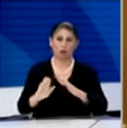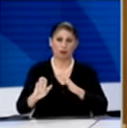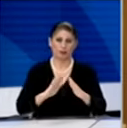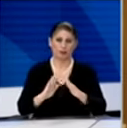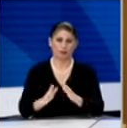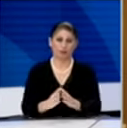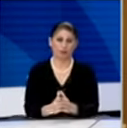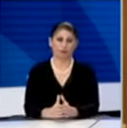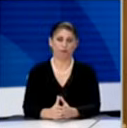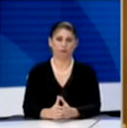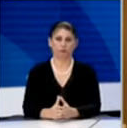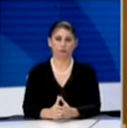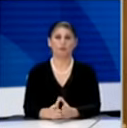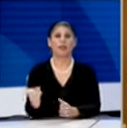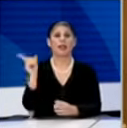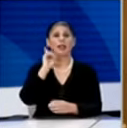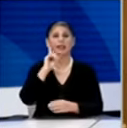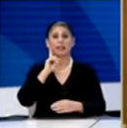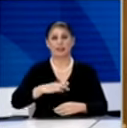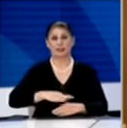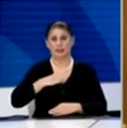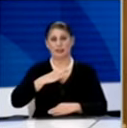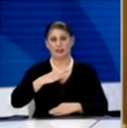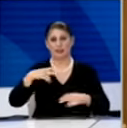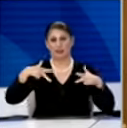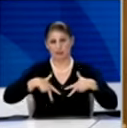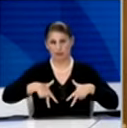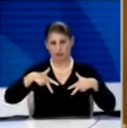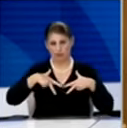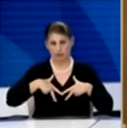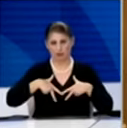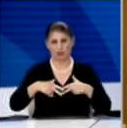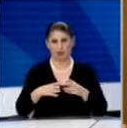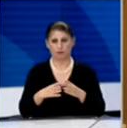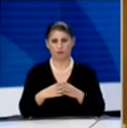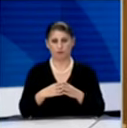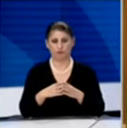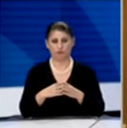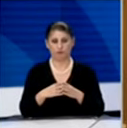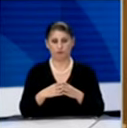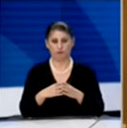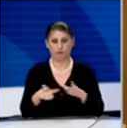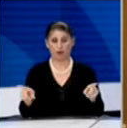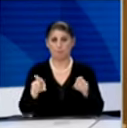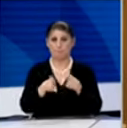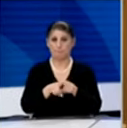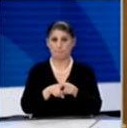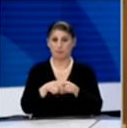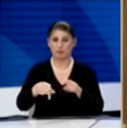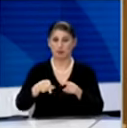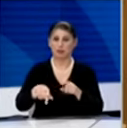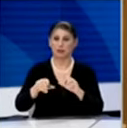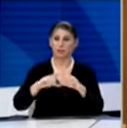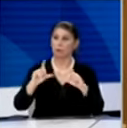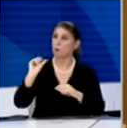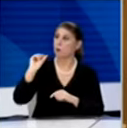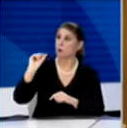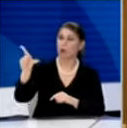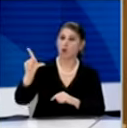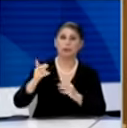προστασία. Κυρίες και κύριοι της κυβέρνησης, μαζί μας σήμερα είναι προσκεκλημένη